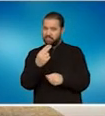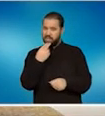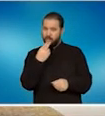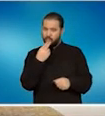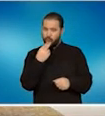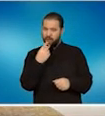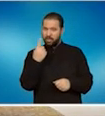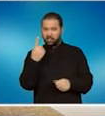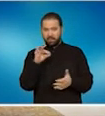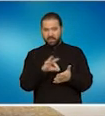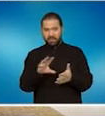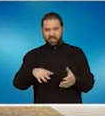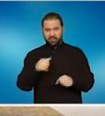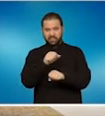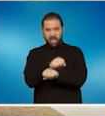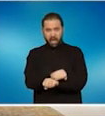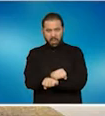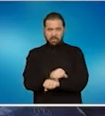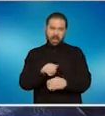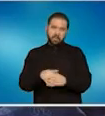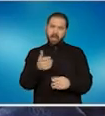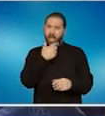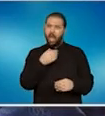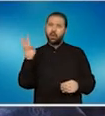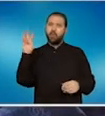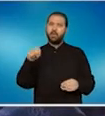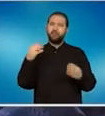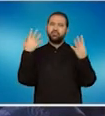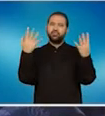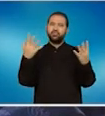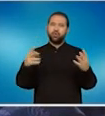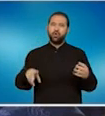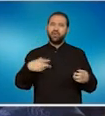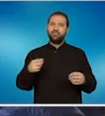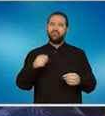fost într-o primă fază arestat prin 49, i s-a adus acuza că